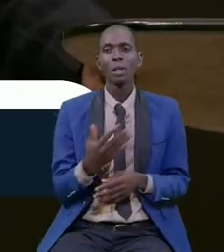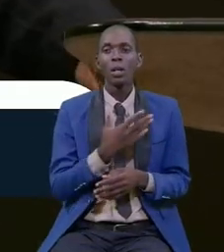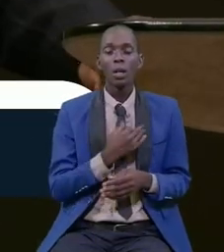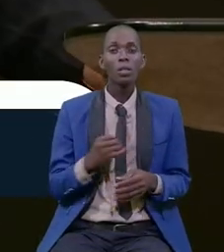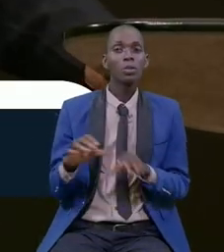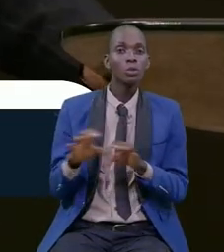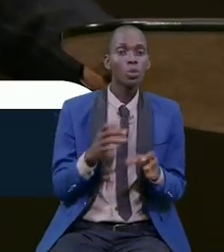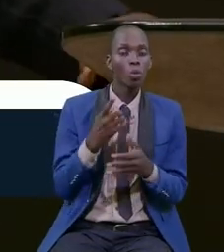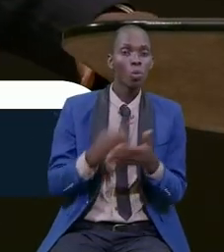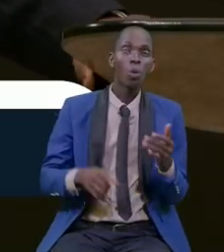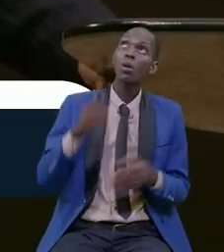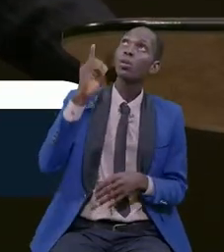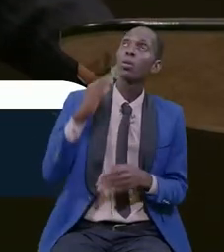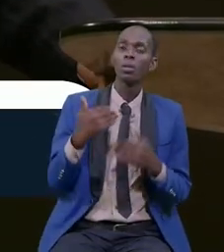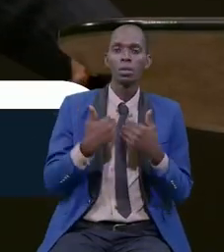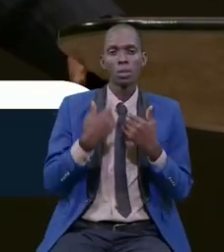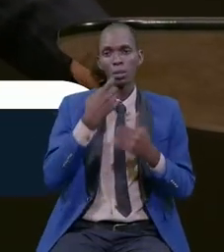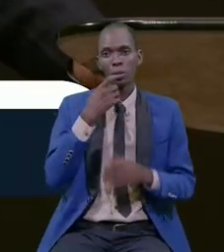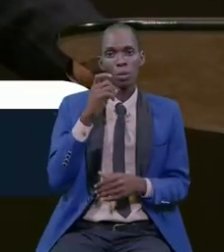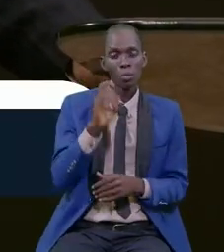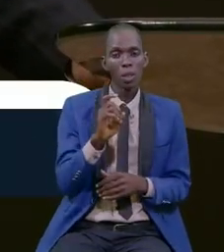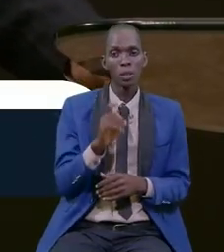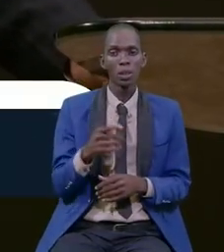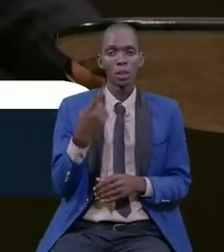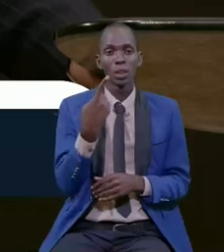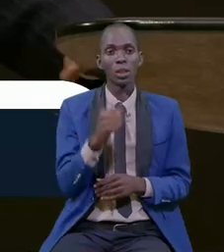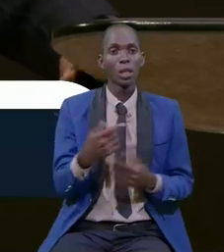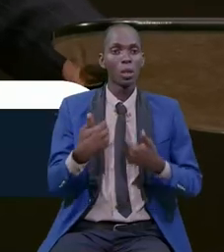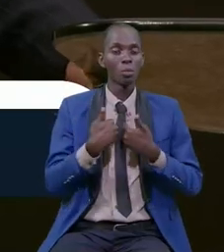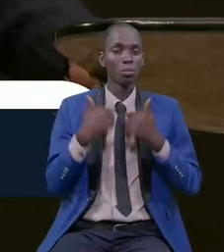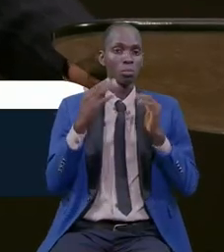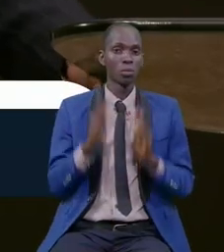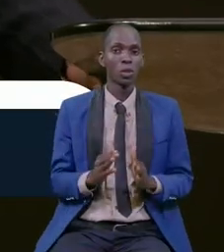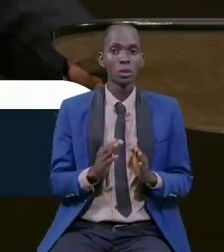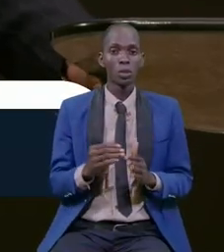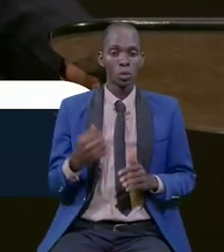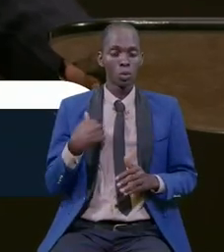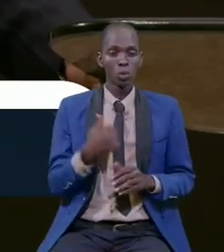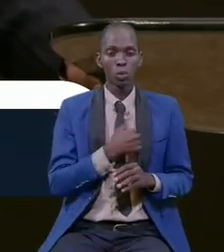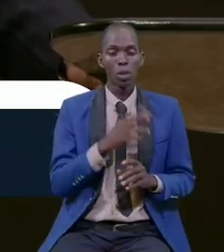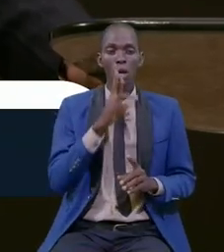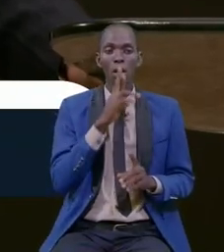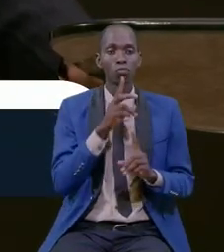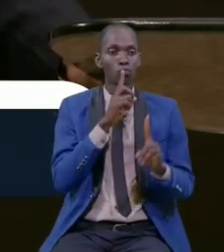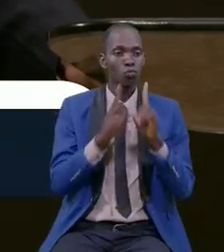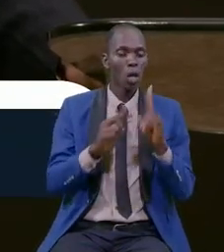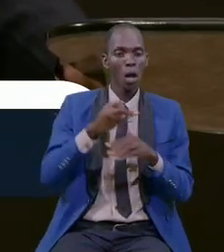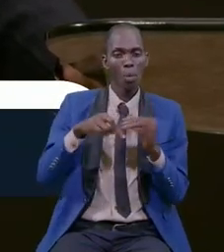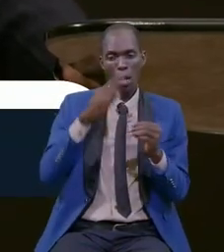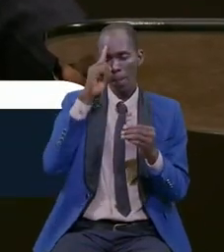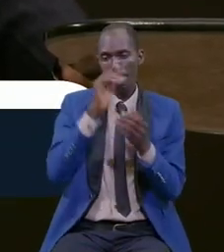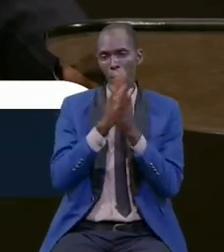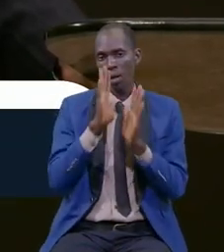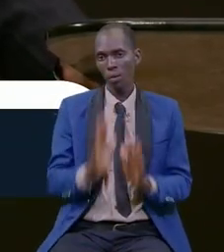foi qui est toujours en œuvre donc les p sœurs nous parlons des des croyants de ce jour nous croyons des